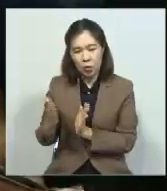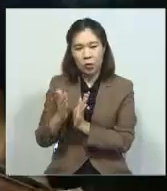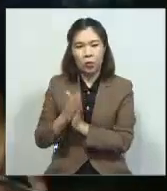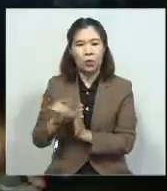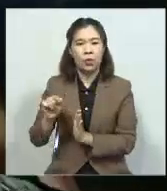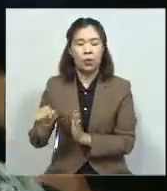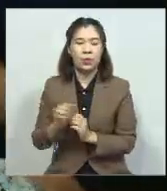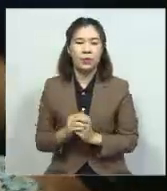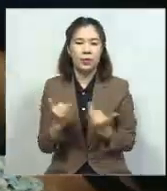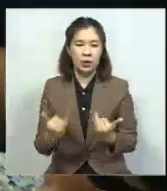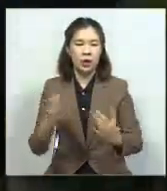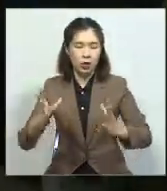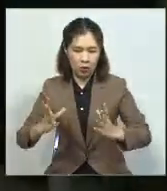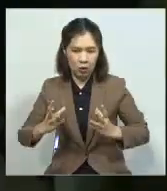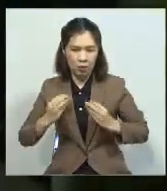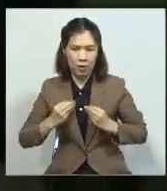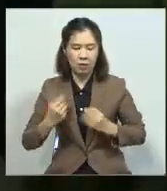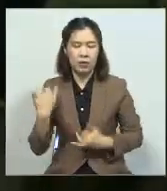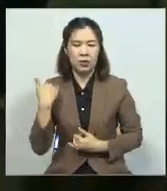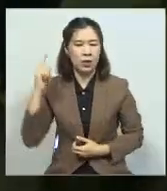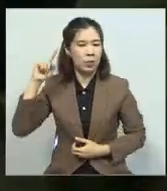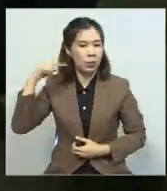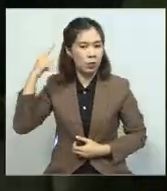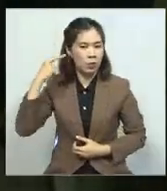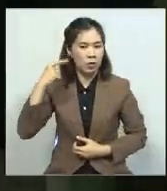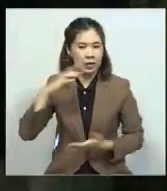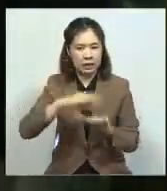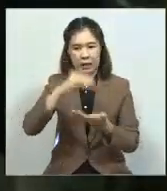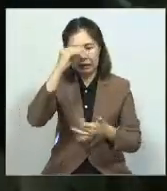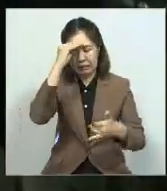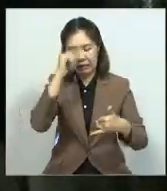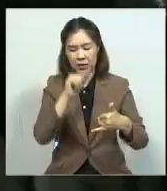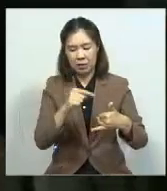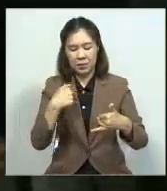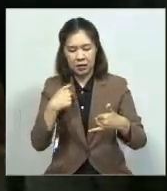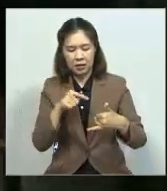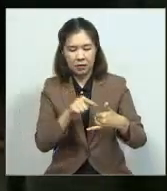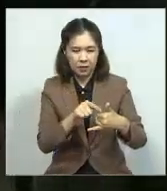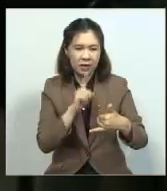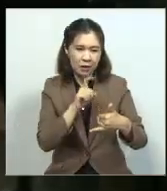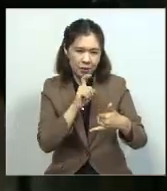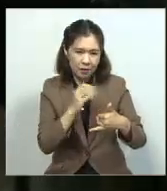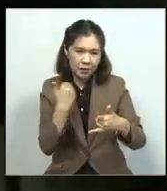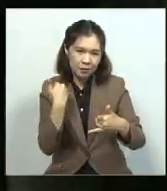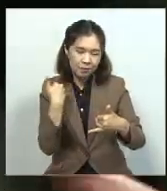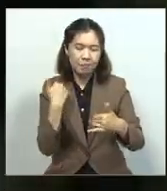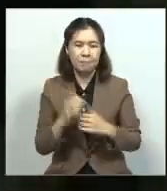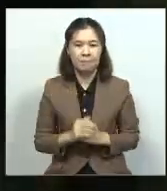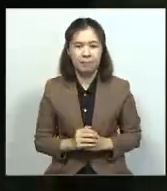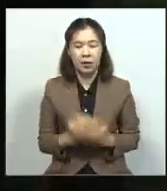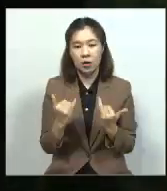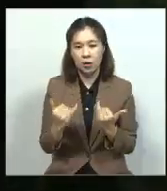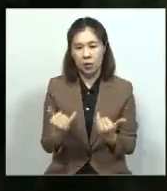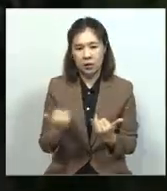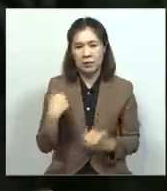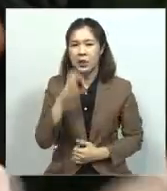ให้การรับสารภาพรวมถึงคนที่ลวนลามนักเรียนก็มีหลักฐานไปถึงตัวเหลือเพียงการสอบปากคำนักเรียนที่เสียหายเนื่อง